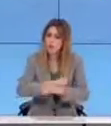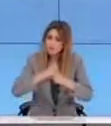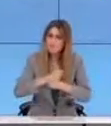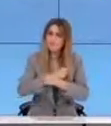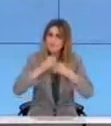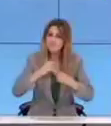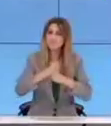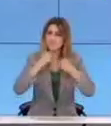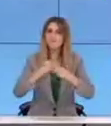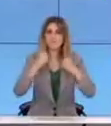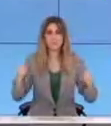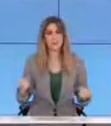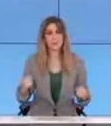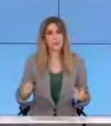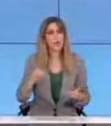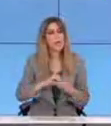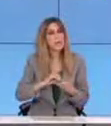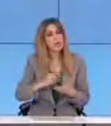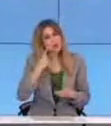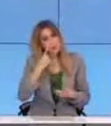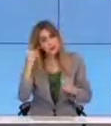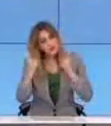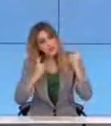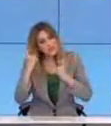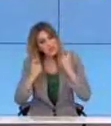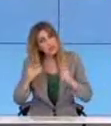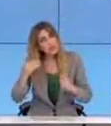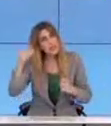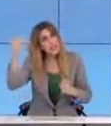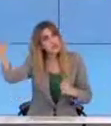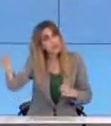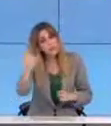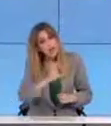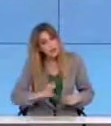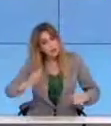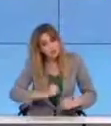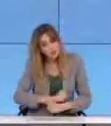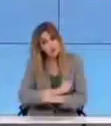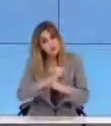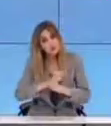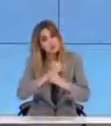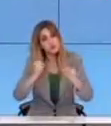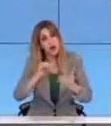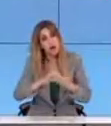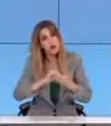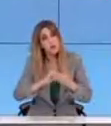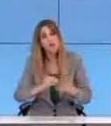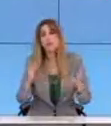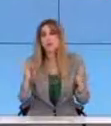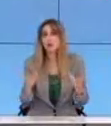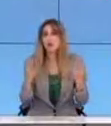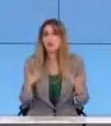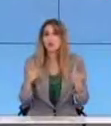και τις αναγκαίες θεσμικές τομές για να επενδύσουμε στο μέλλον. Να συζητήσουμε και να αποφασίσουμε για τις